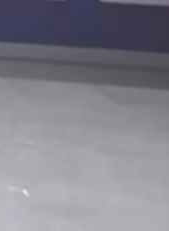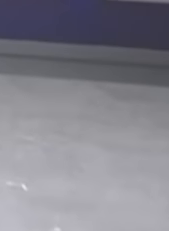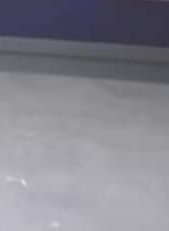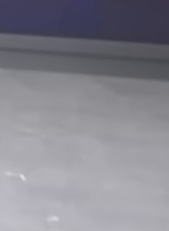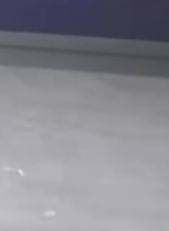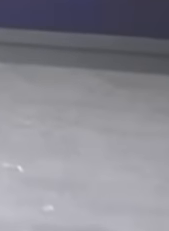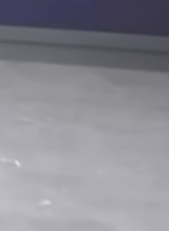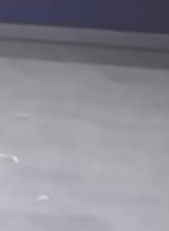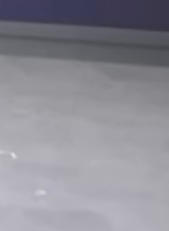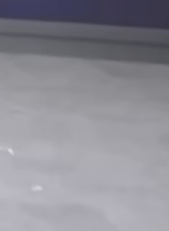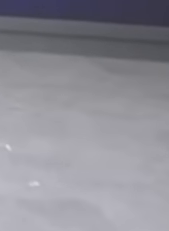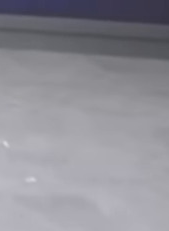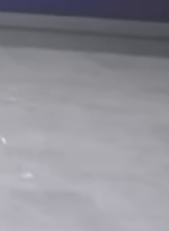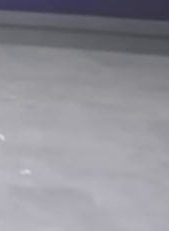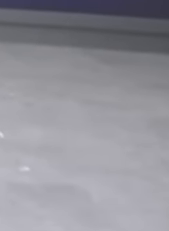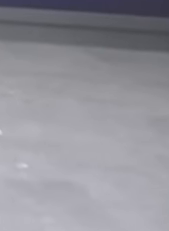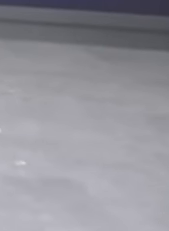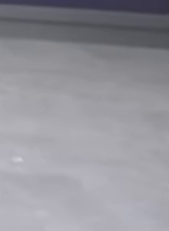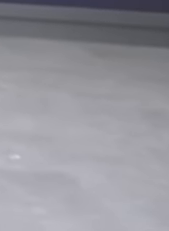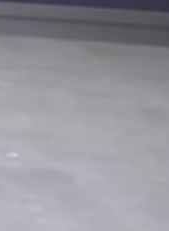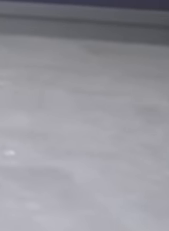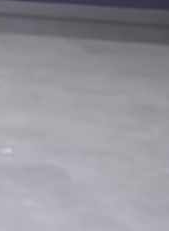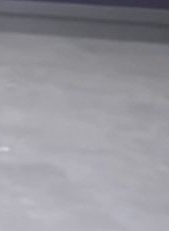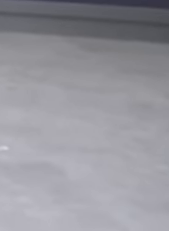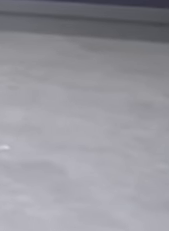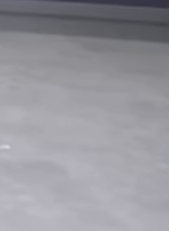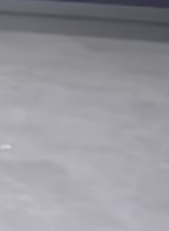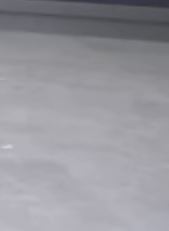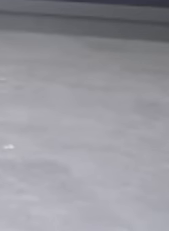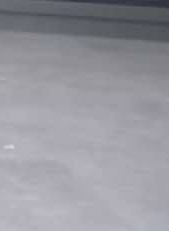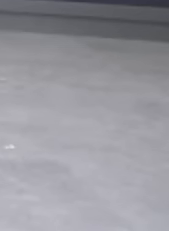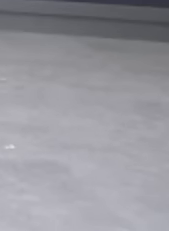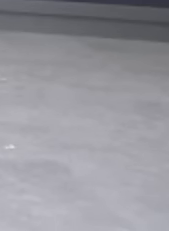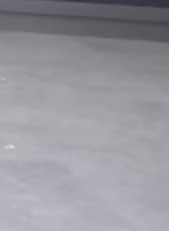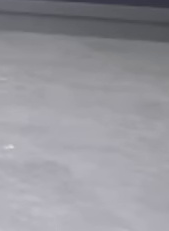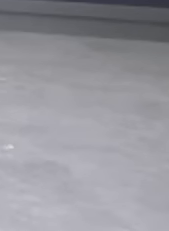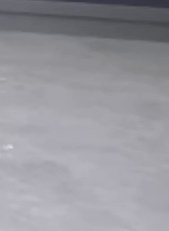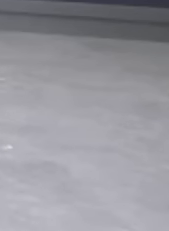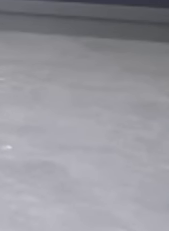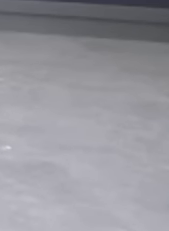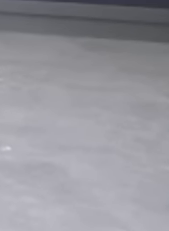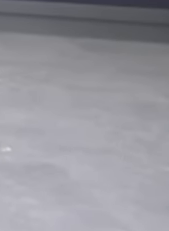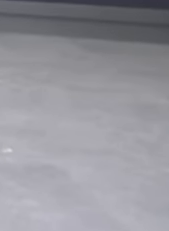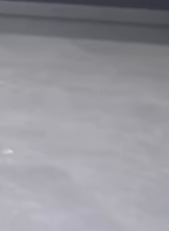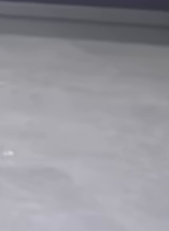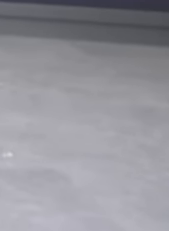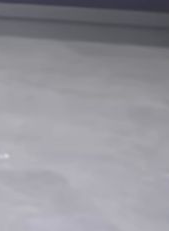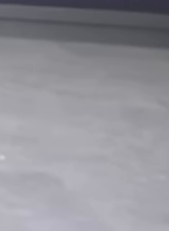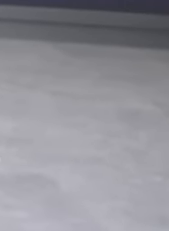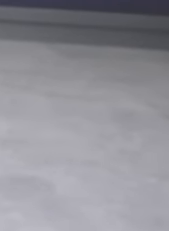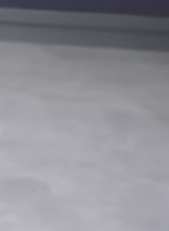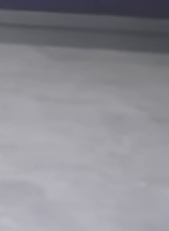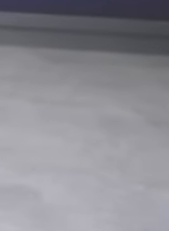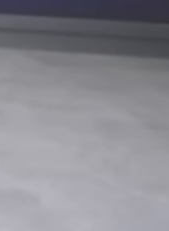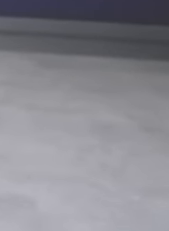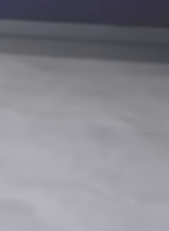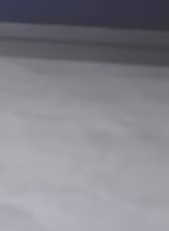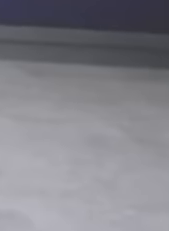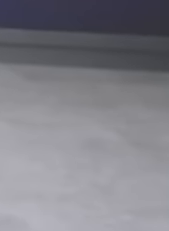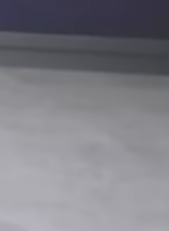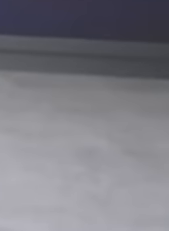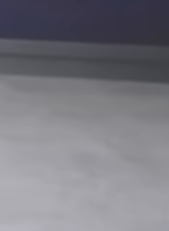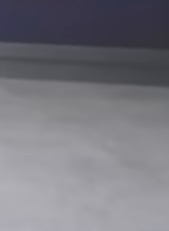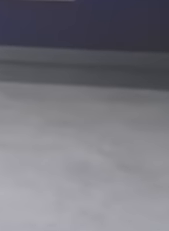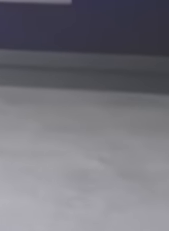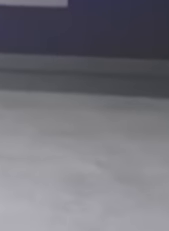척척척 무슨 뜻일까요? 이재명 대표는 저열졸열 한 비대위원장은 척으로 라임을 맞췄고요. 이재명